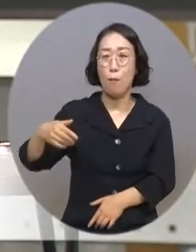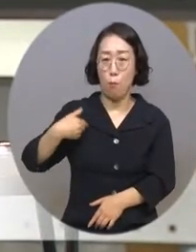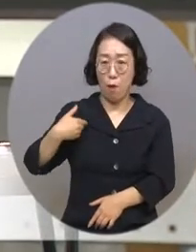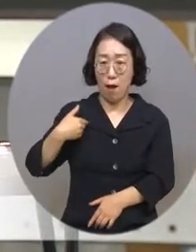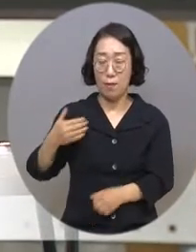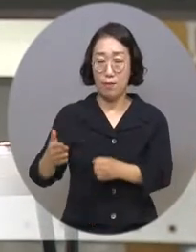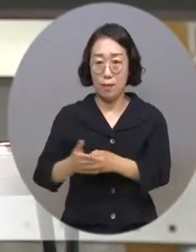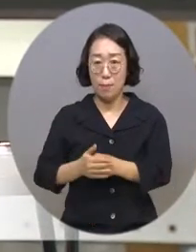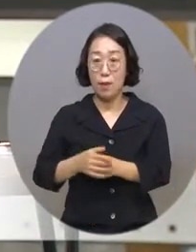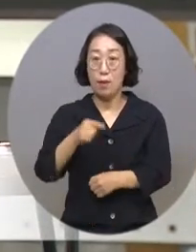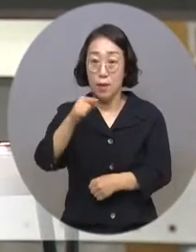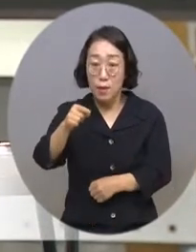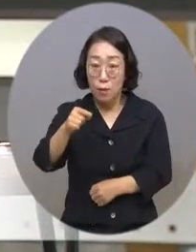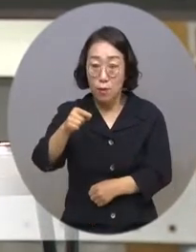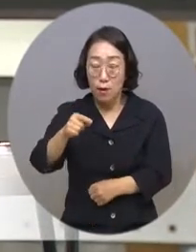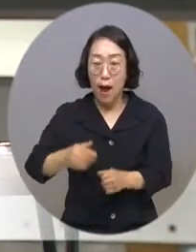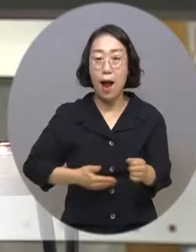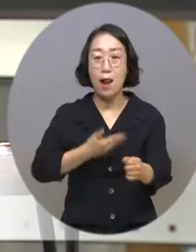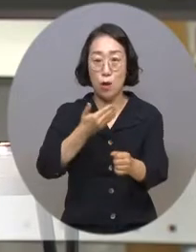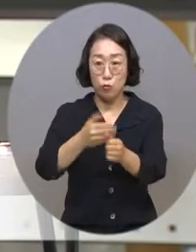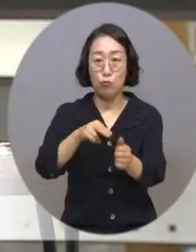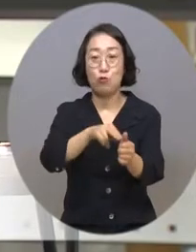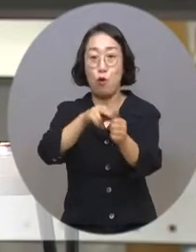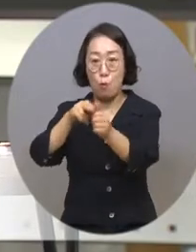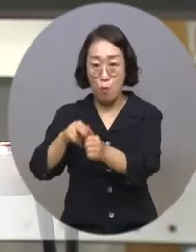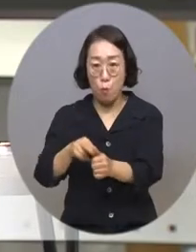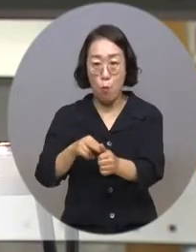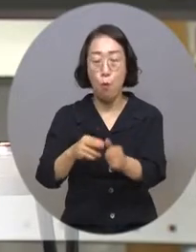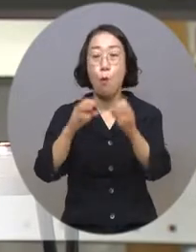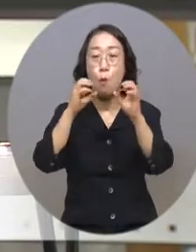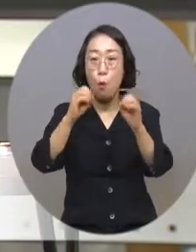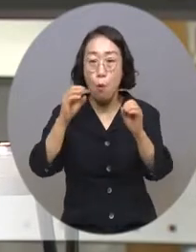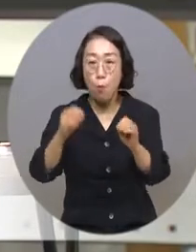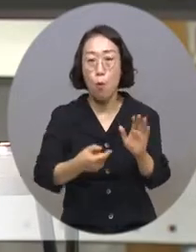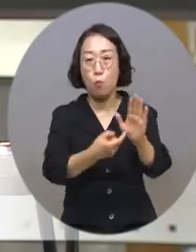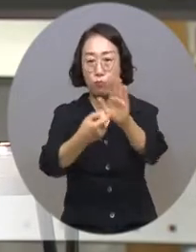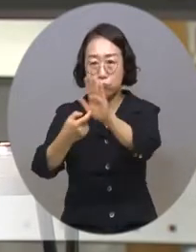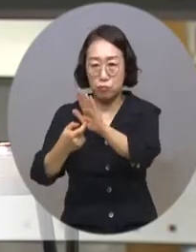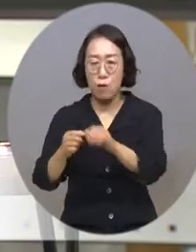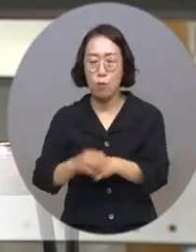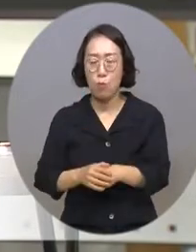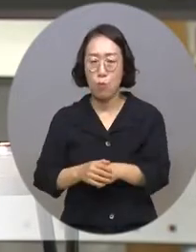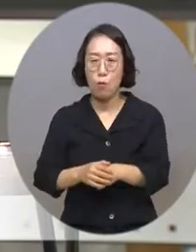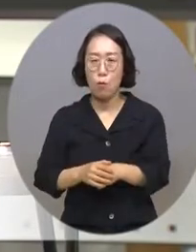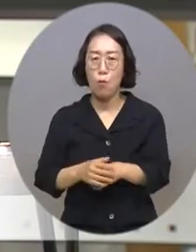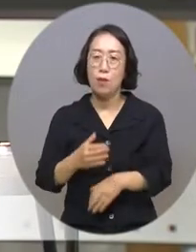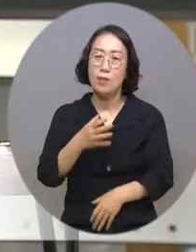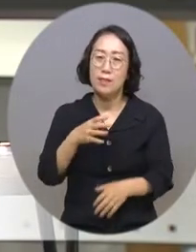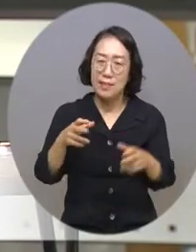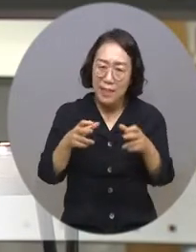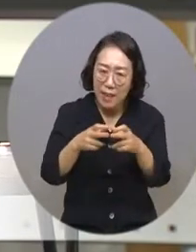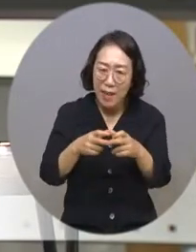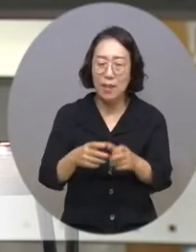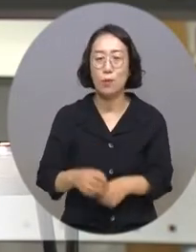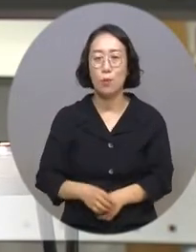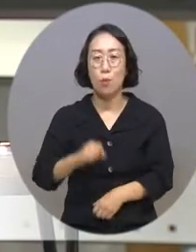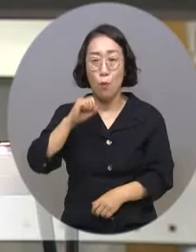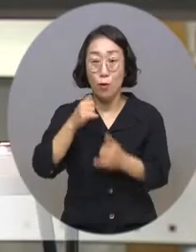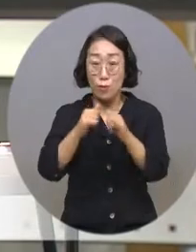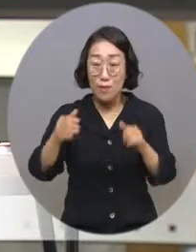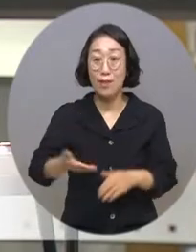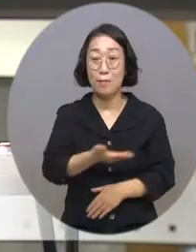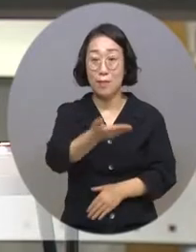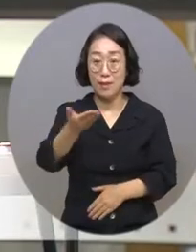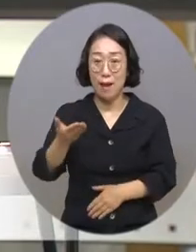그래서 실제적으로 그런 어떤 정보나 정책 동안 이 알리고 약자들이 또 우리 장애 척이나 소외계층 쪽에 많이 계시니까